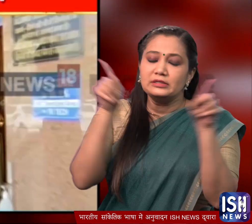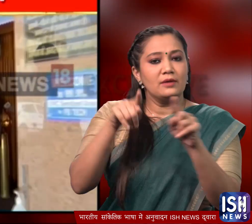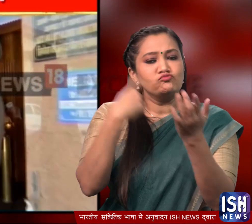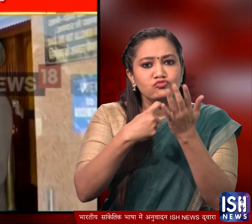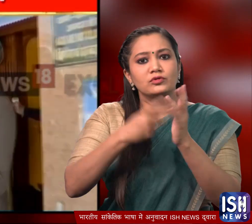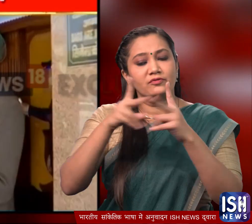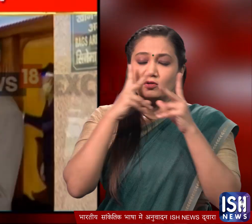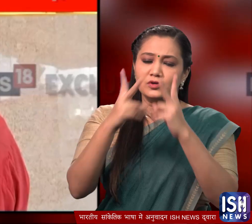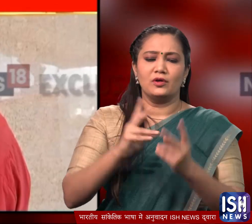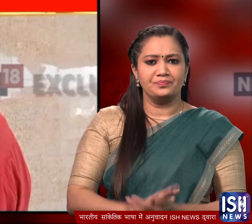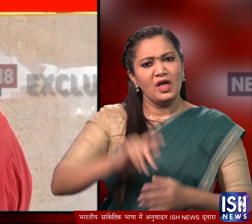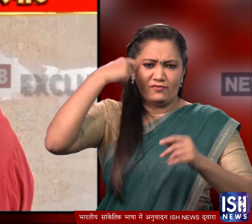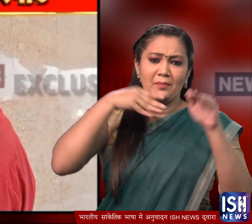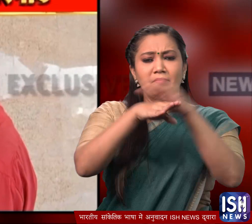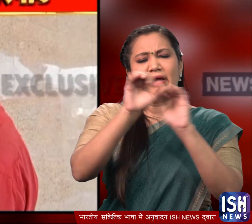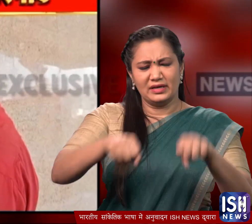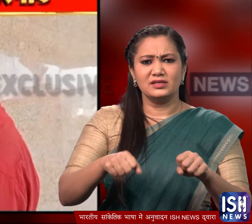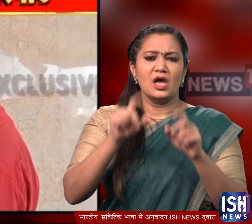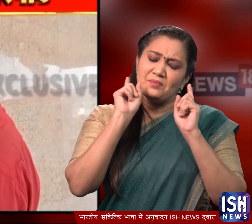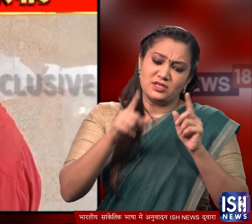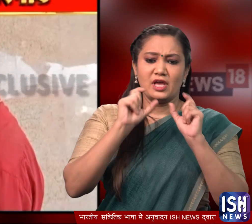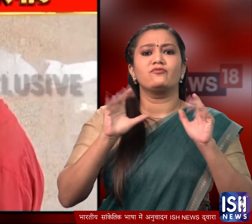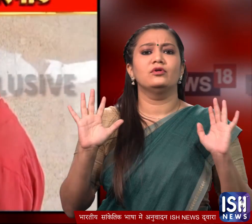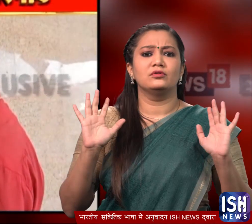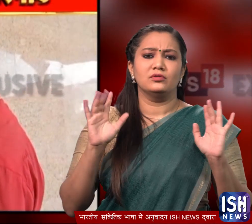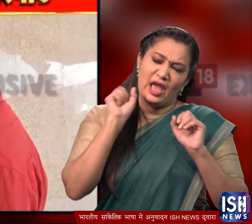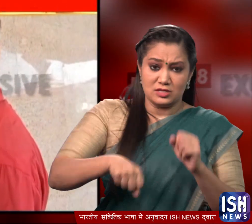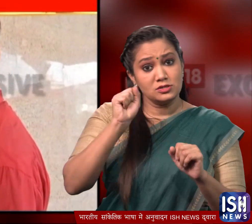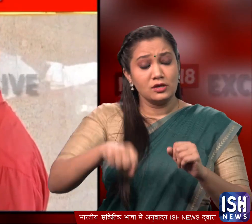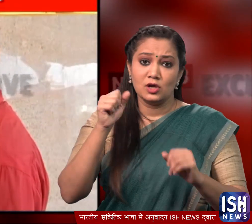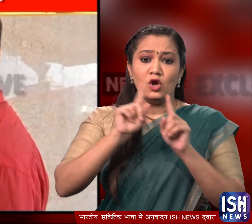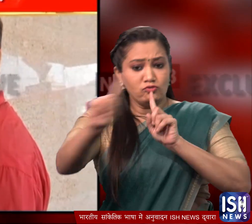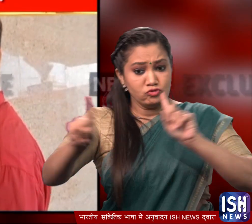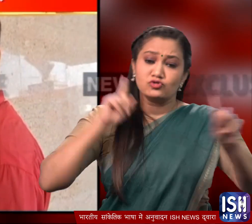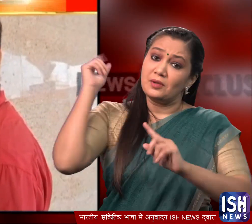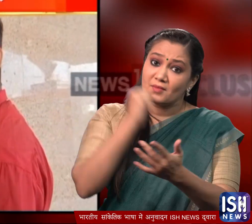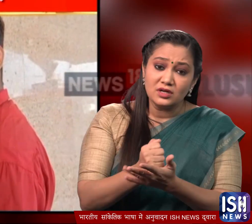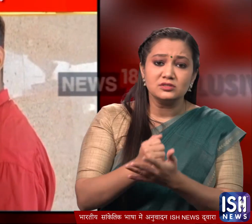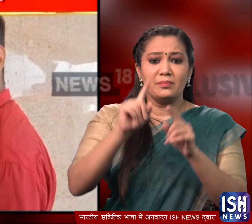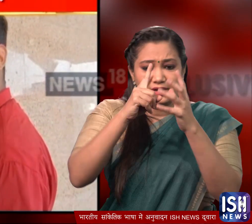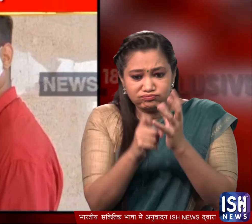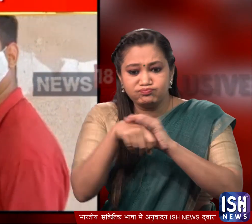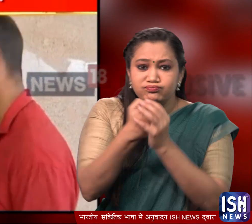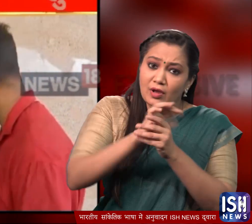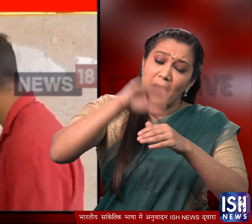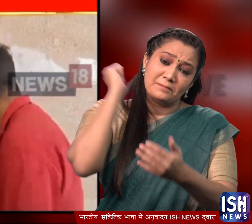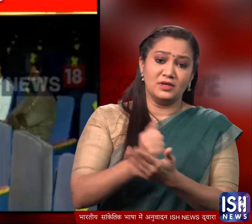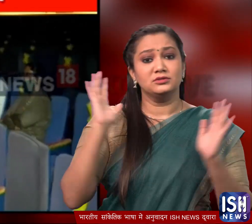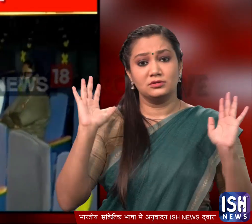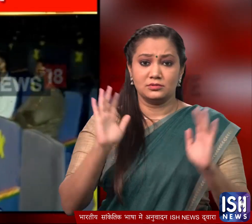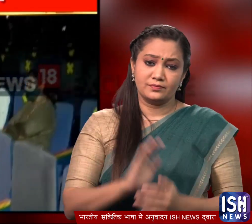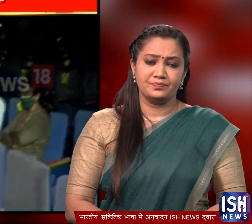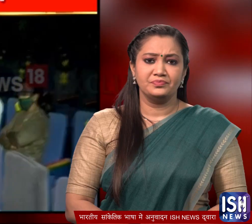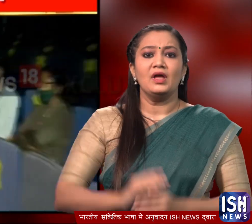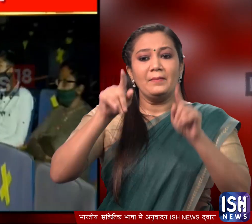जरूरी नियमों का पालन करते दिखे। फिल्म देखने जा रहे हैं, कुछ विशेष सावधानी बरतेंगे? बिल्कुल, सोशल डिस्टेंसिंग की, सैनिटाइजर यूज करेंगे।